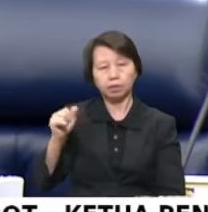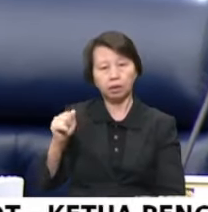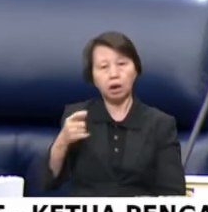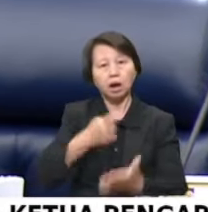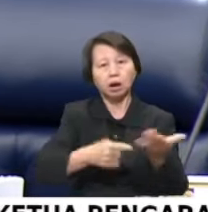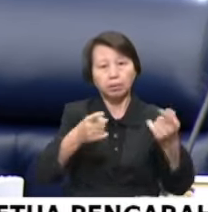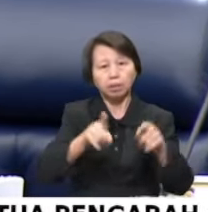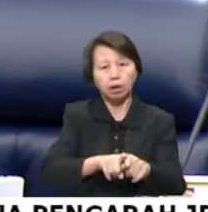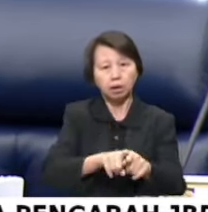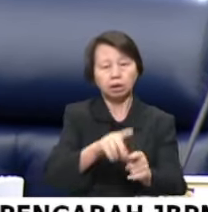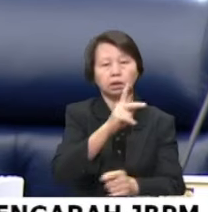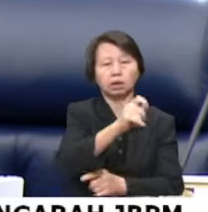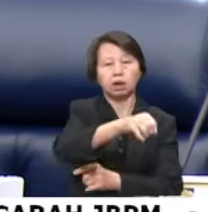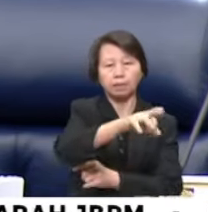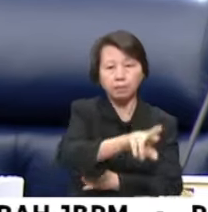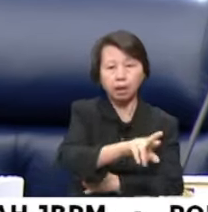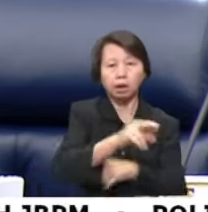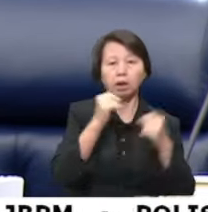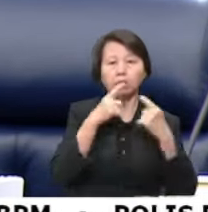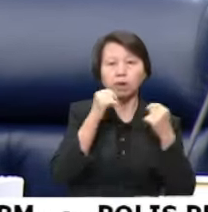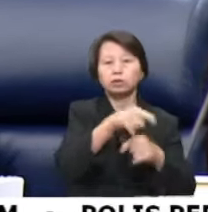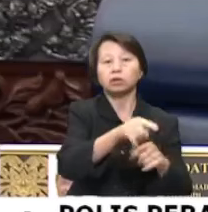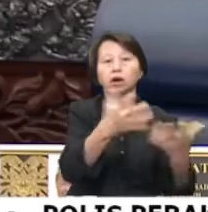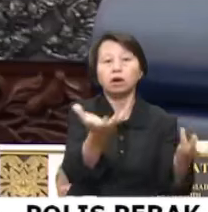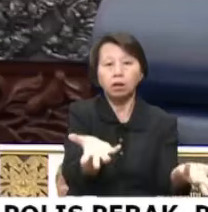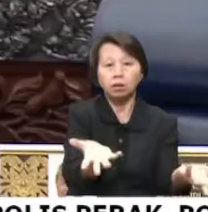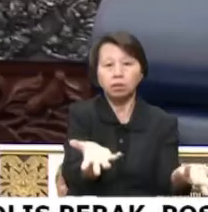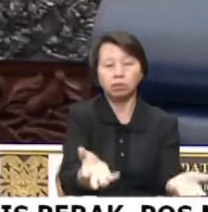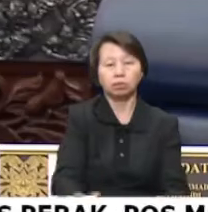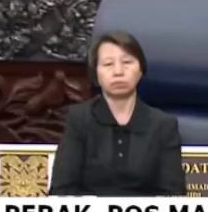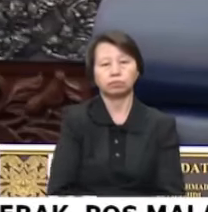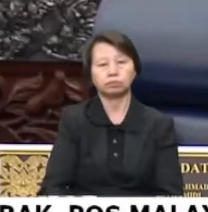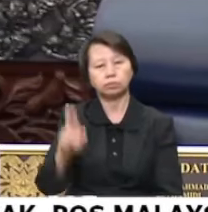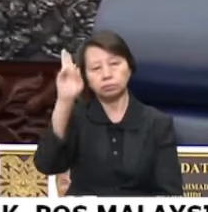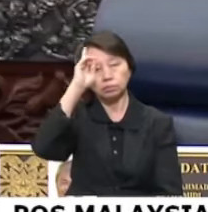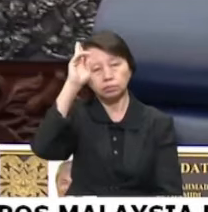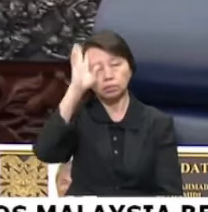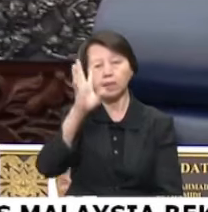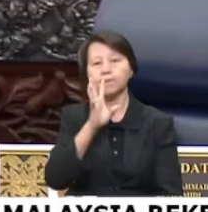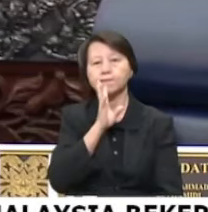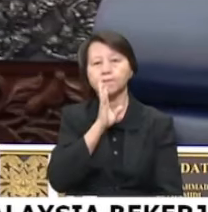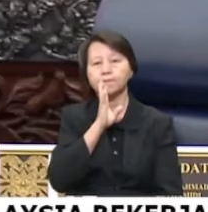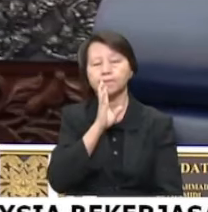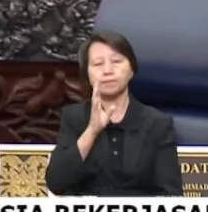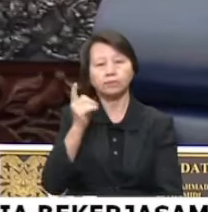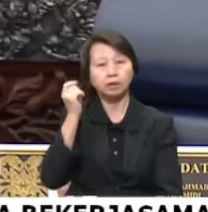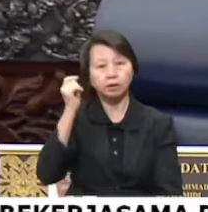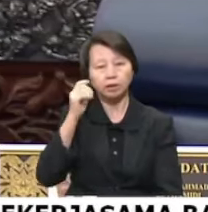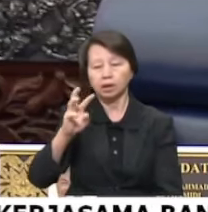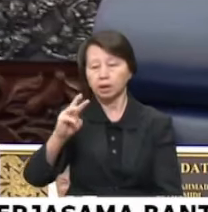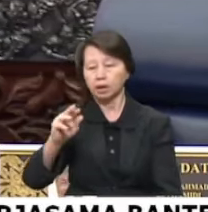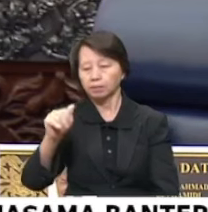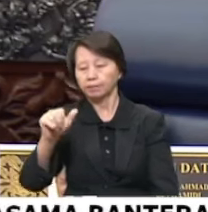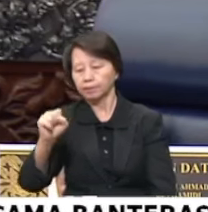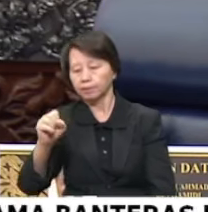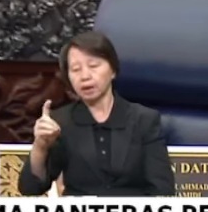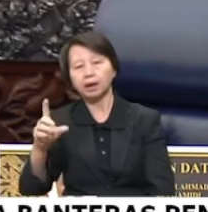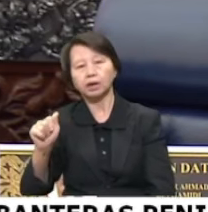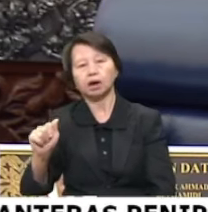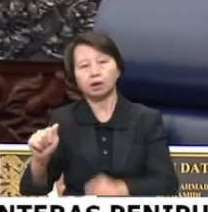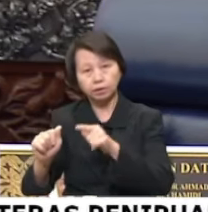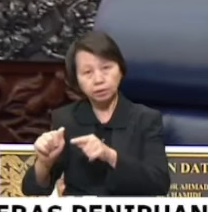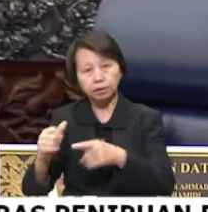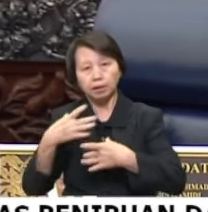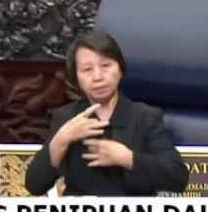kepada Kapa Energy Ventures? Terima kasih. Seperti mana saya katakan tadi, Mazda dia berminat untuk melabur